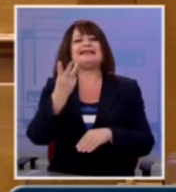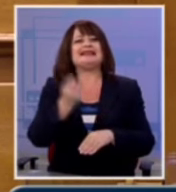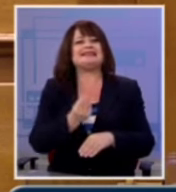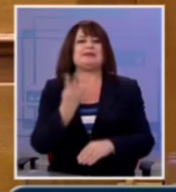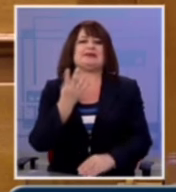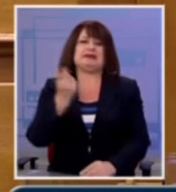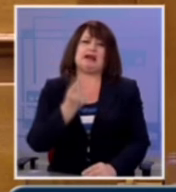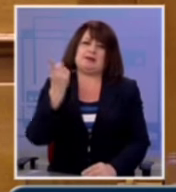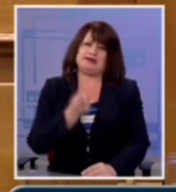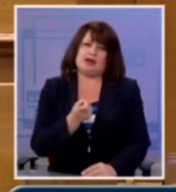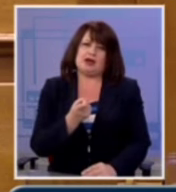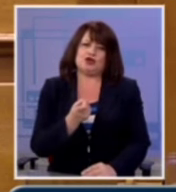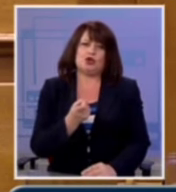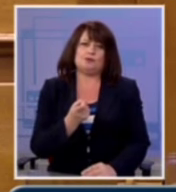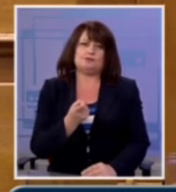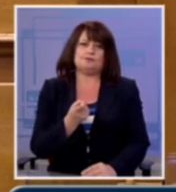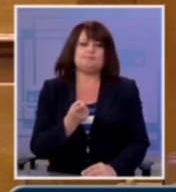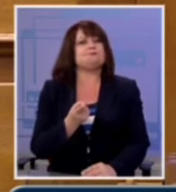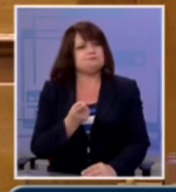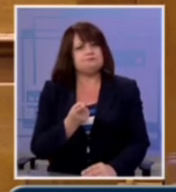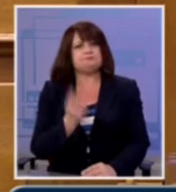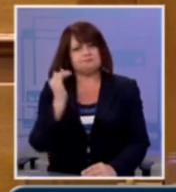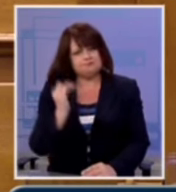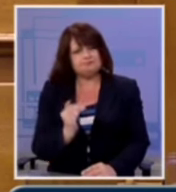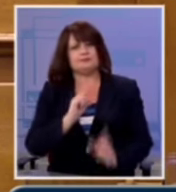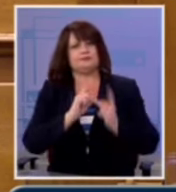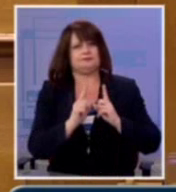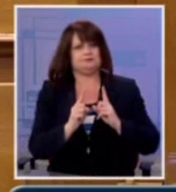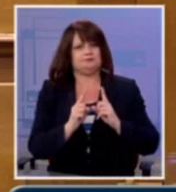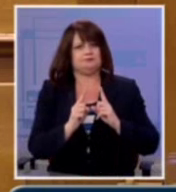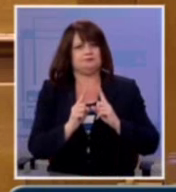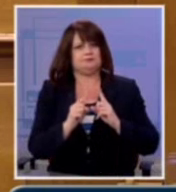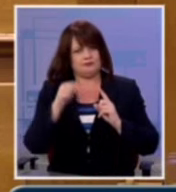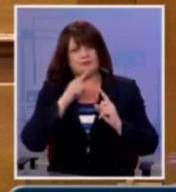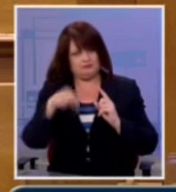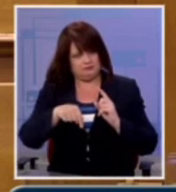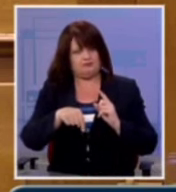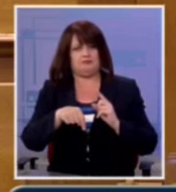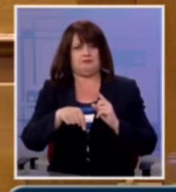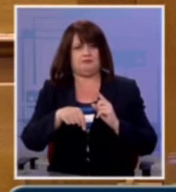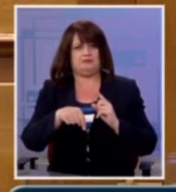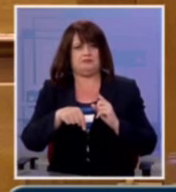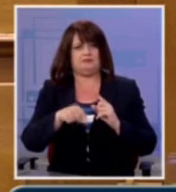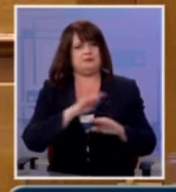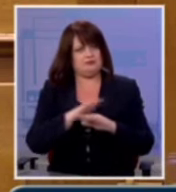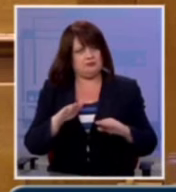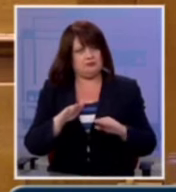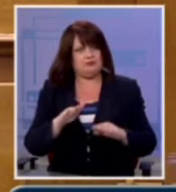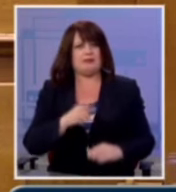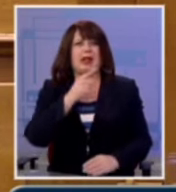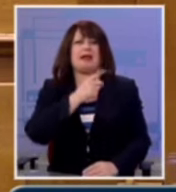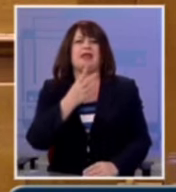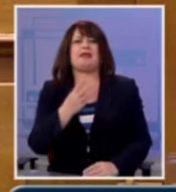και 4,5% είχαν καταλήξει σε ένα επίπεδο συμφωνίας σε αυτό το οποίο και κατέληξε, το 1, 2,